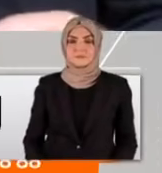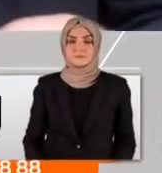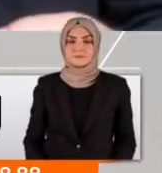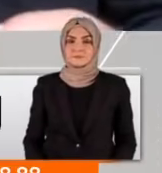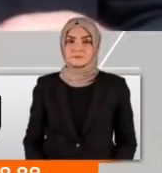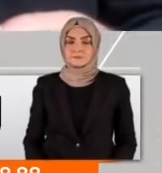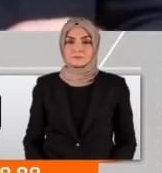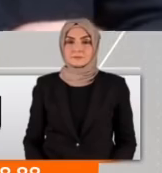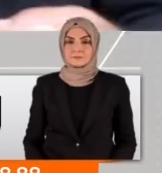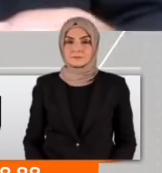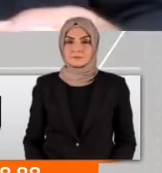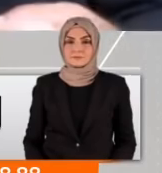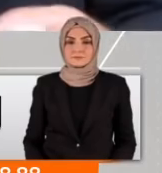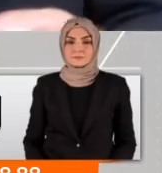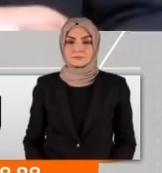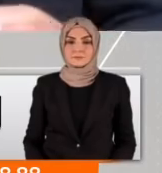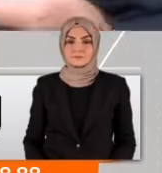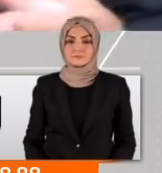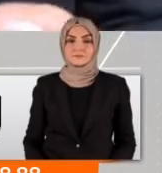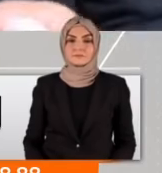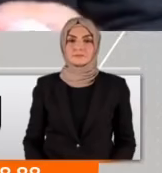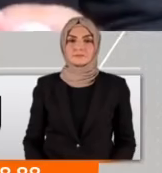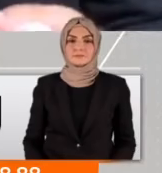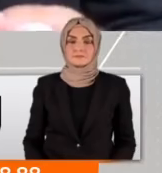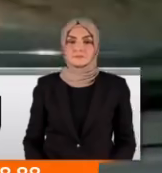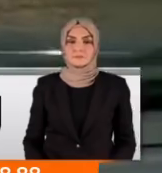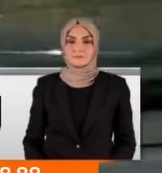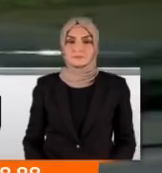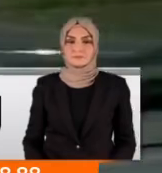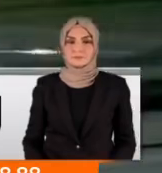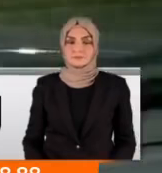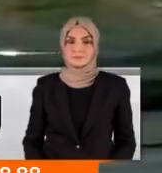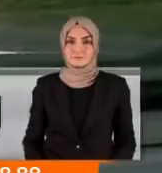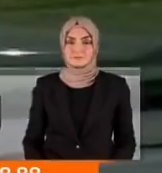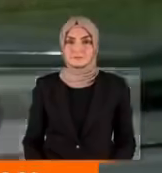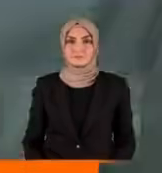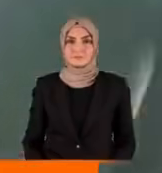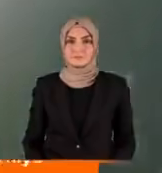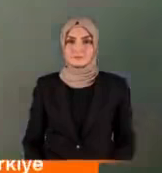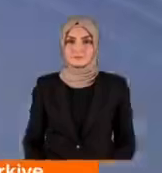yakalayıp O büyük traktörler ezip geçme planları ve kim burada getirecek mesele değil